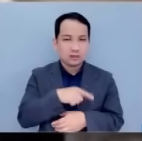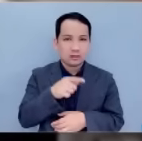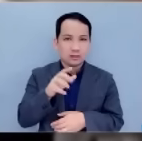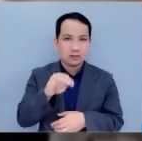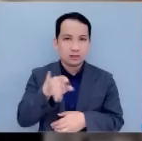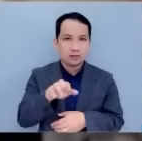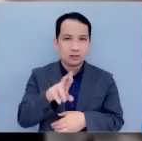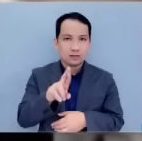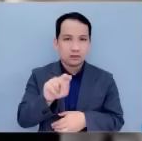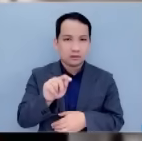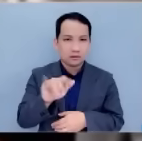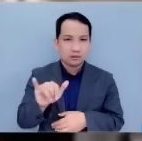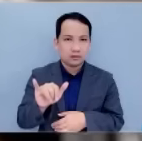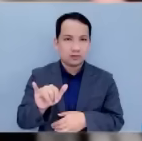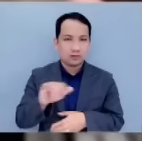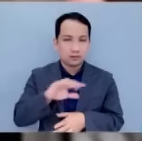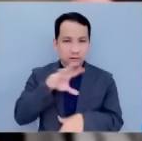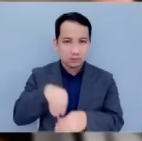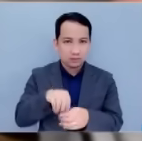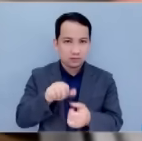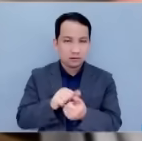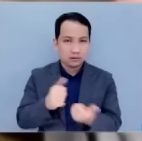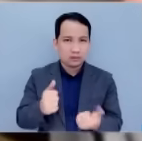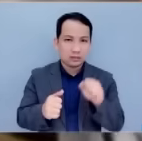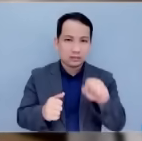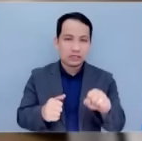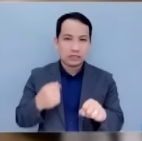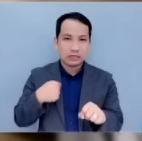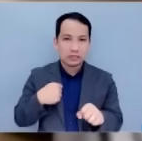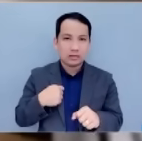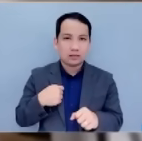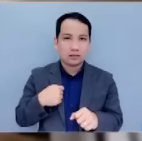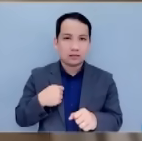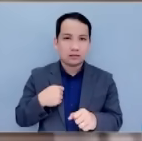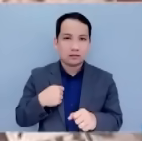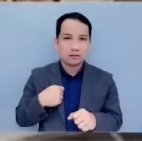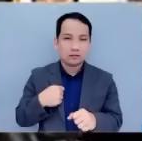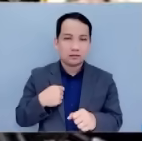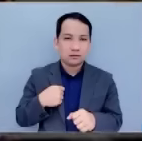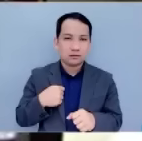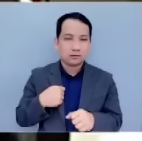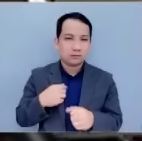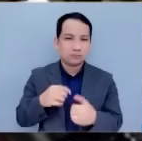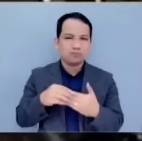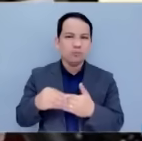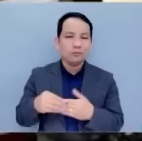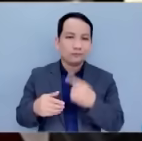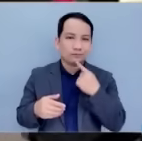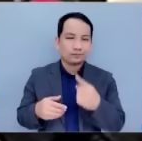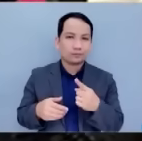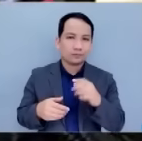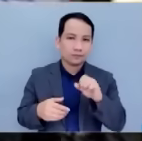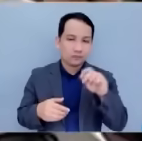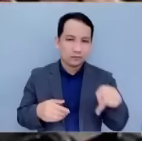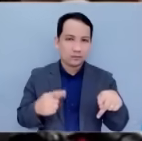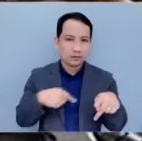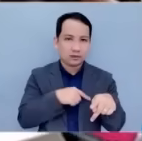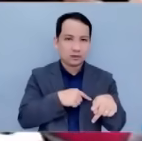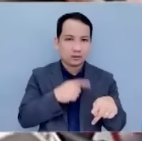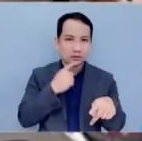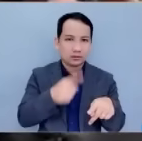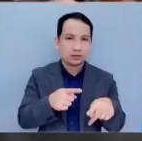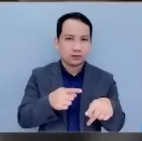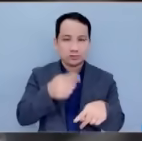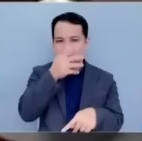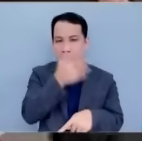majority, sir. I know. Ask the leadership. Bukod kay Estrada, tila nasnub din daw